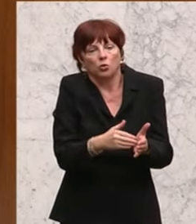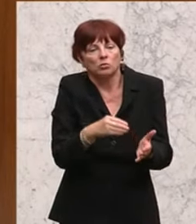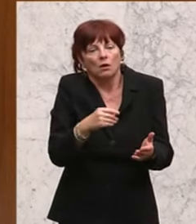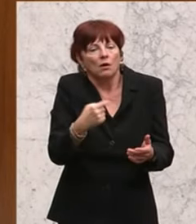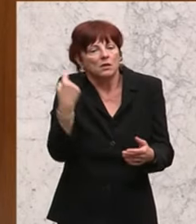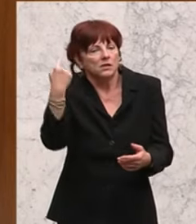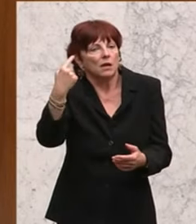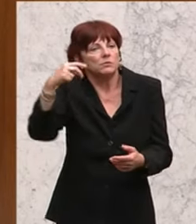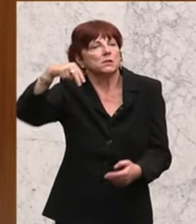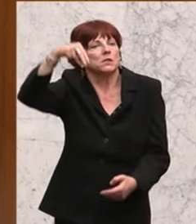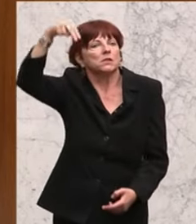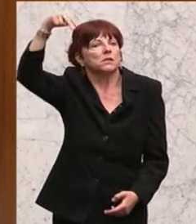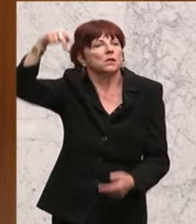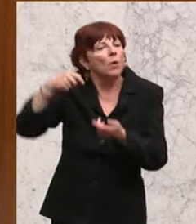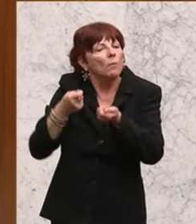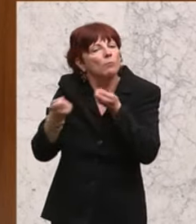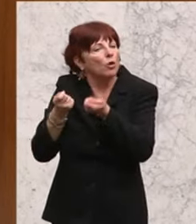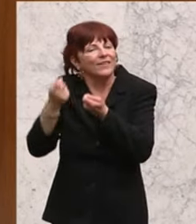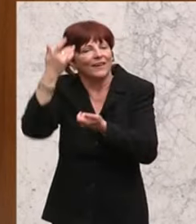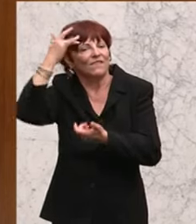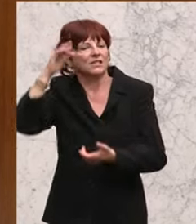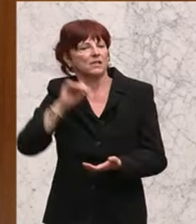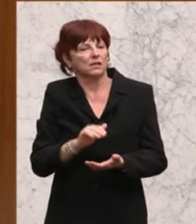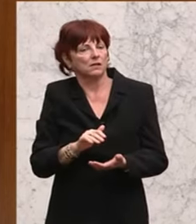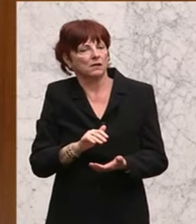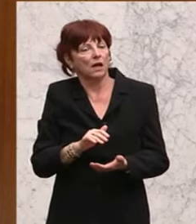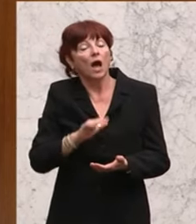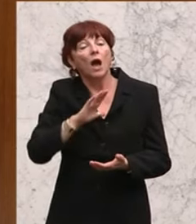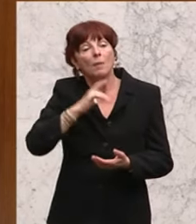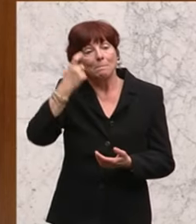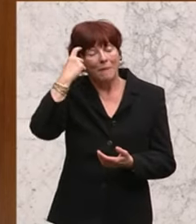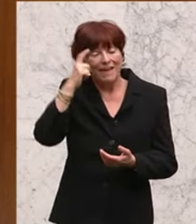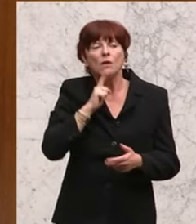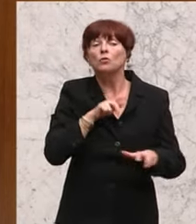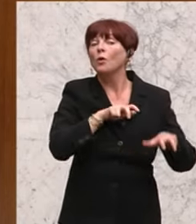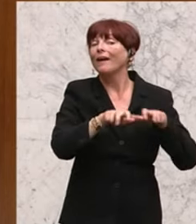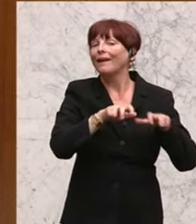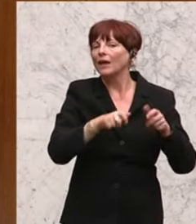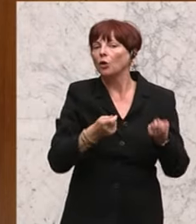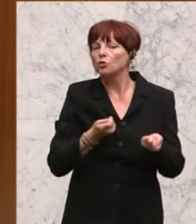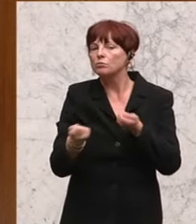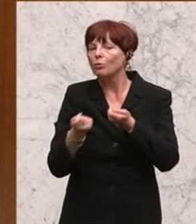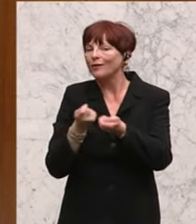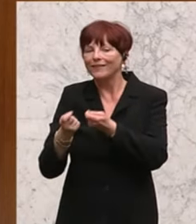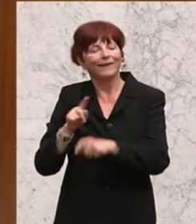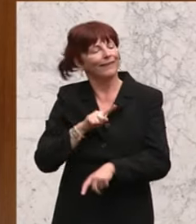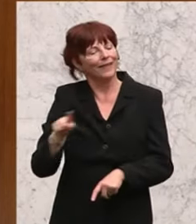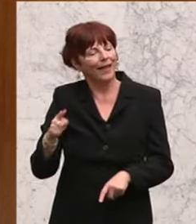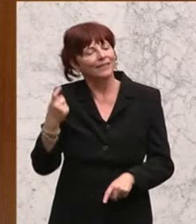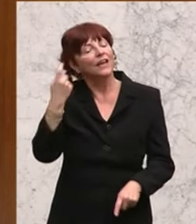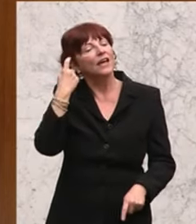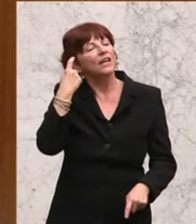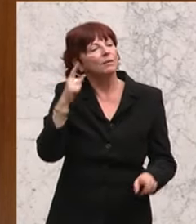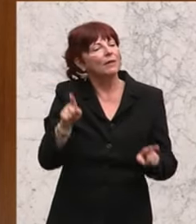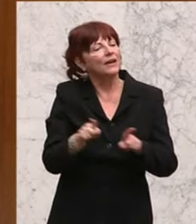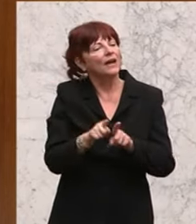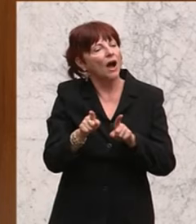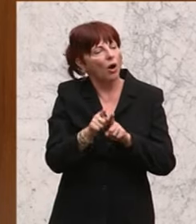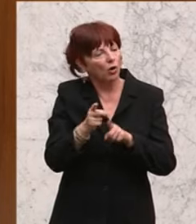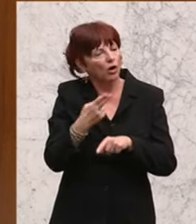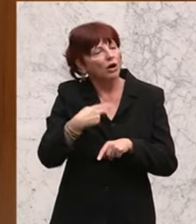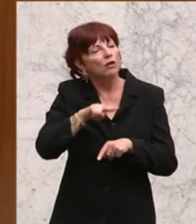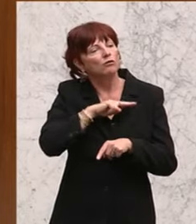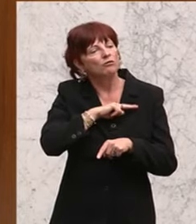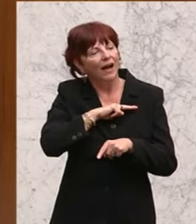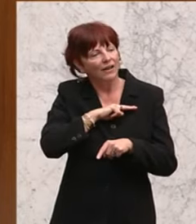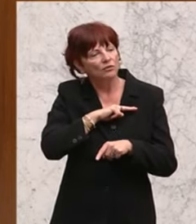hat. Und wenn ich das sage, dann meine ich keineswegs nicht nur die Regierungspolitik, sondern dann meine ich im höchsten Ausmaß auch die Verantwortung